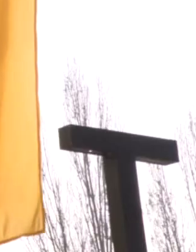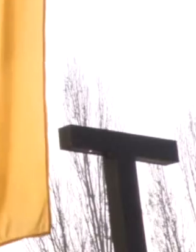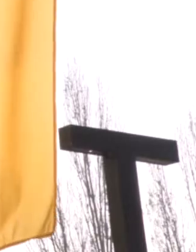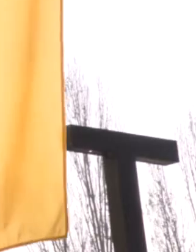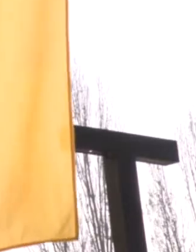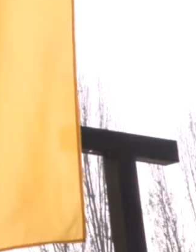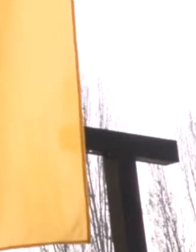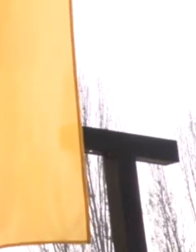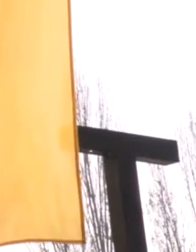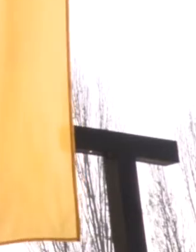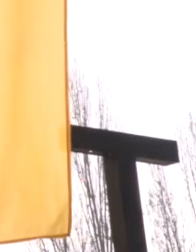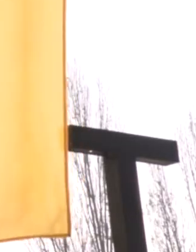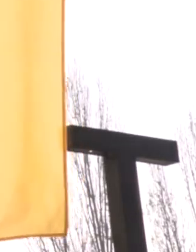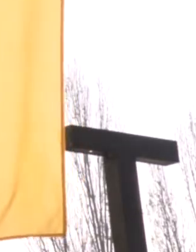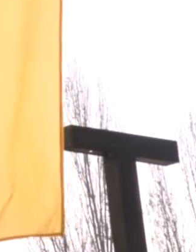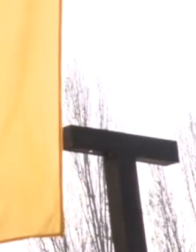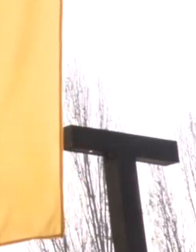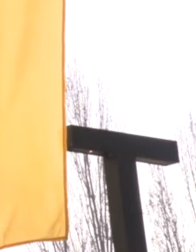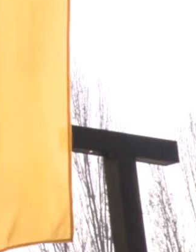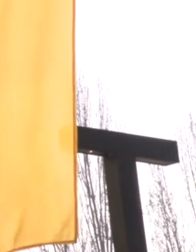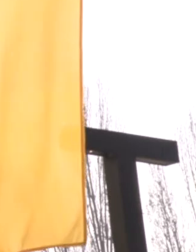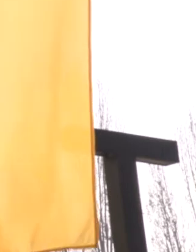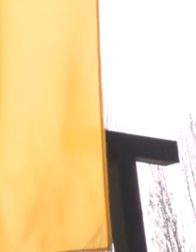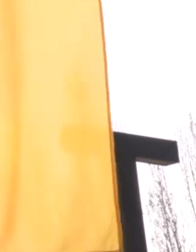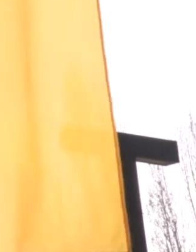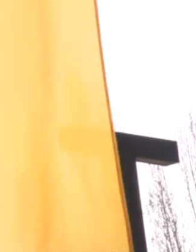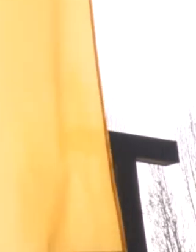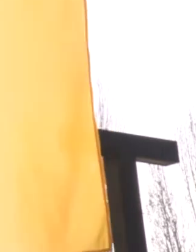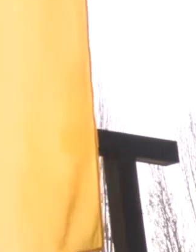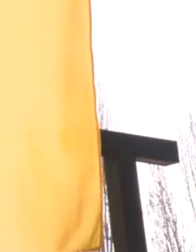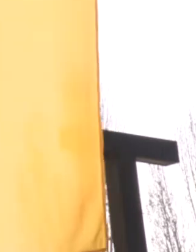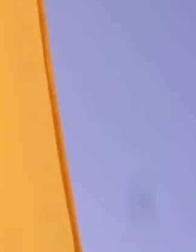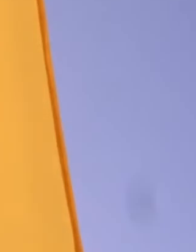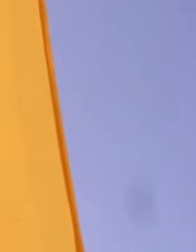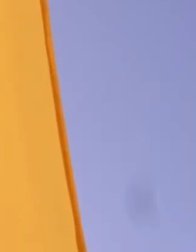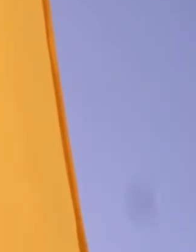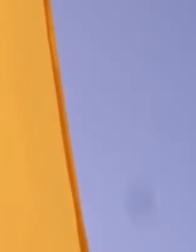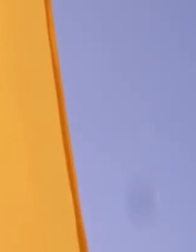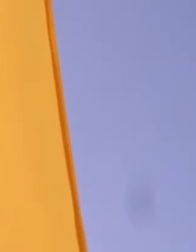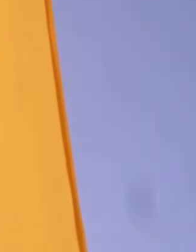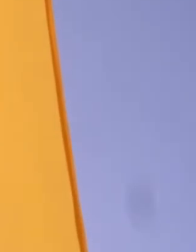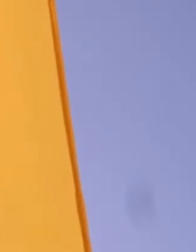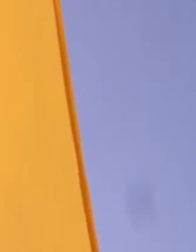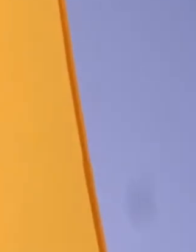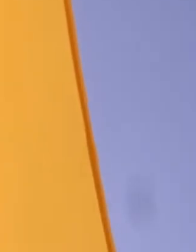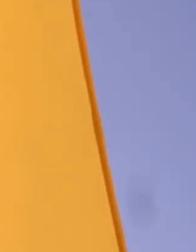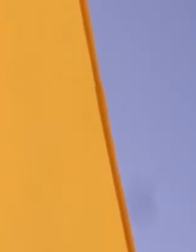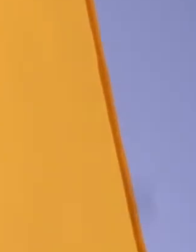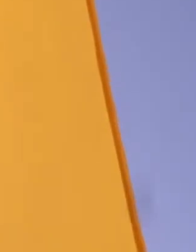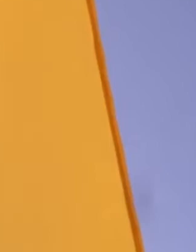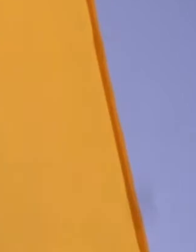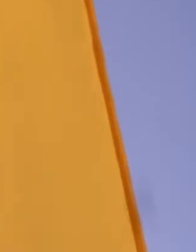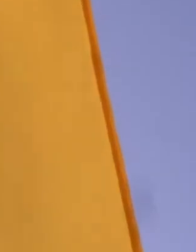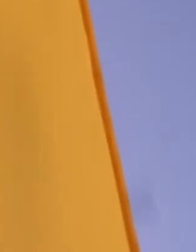5 lutego za pośrednictwem mediów społecznościowych odbyła się konferencja prasowa, w której wzięli udział Cezary